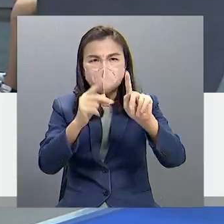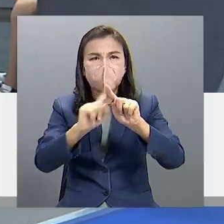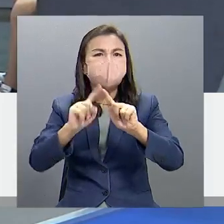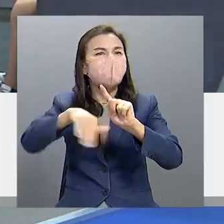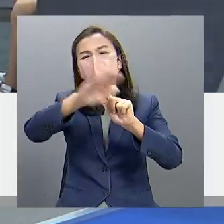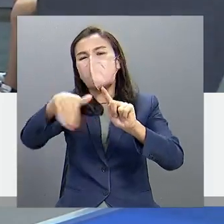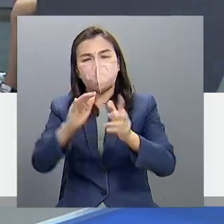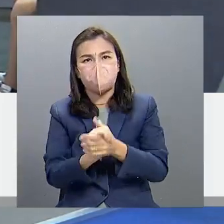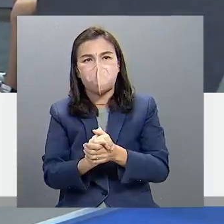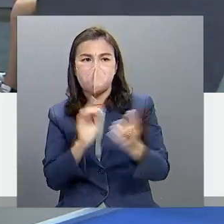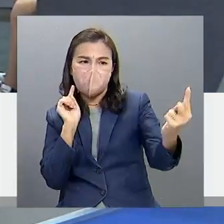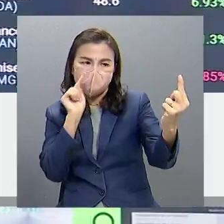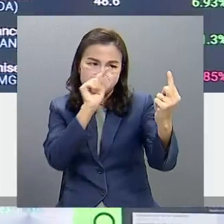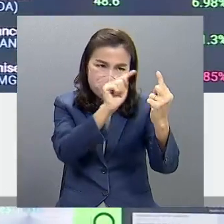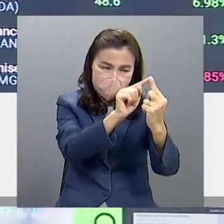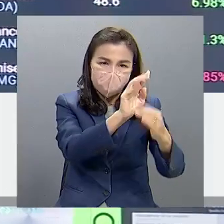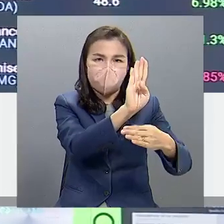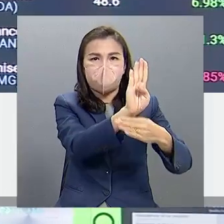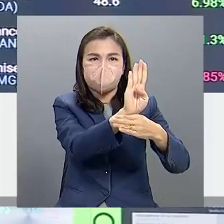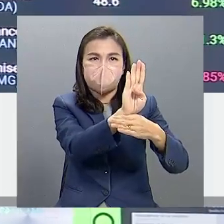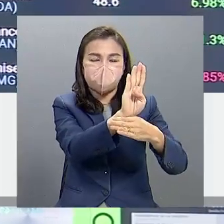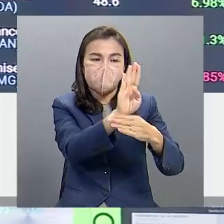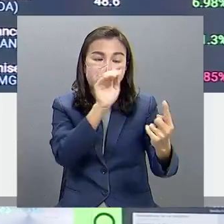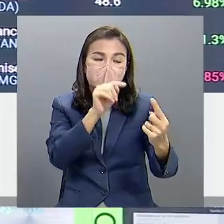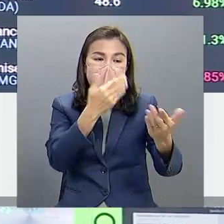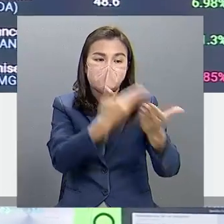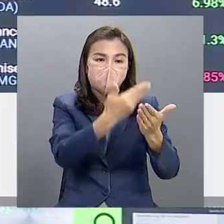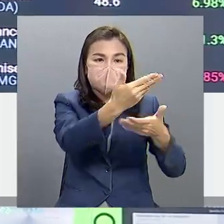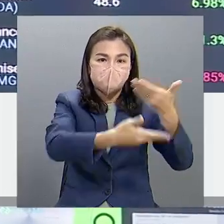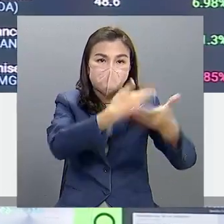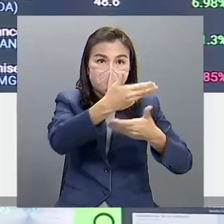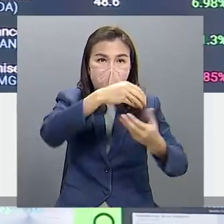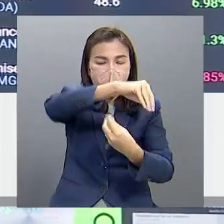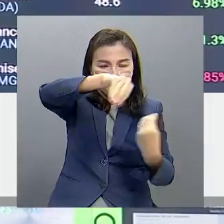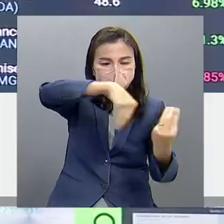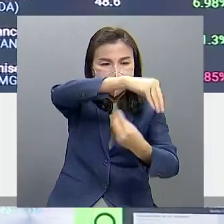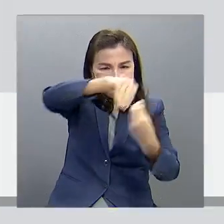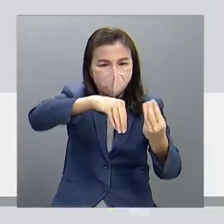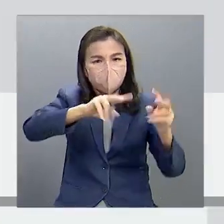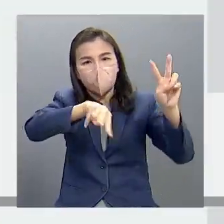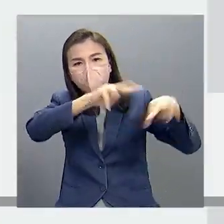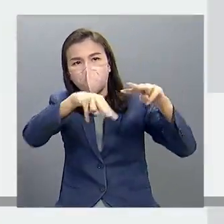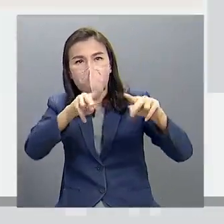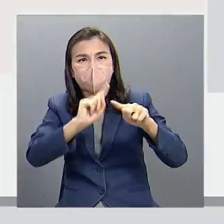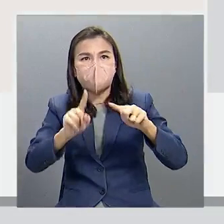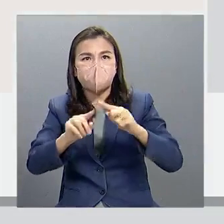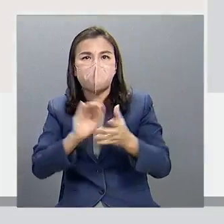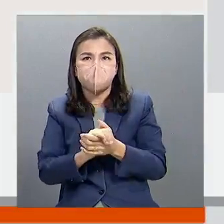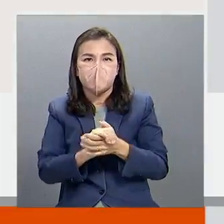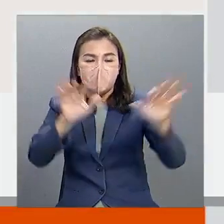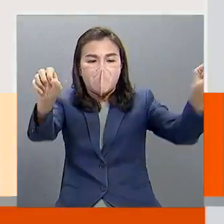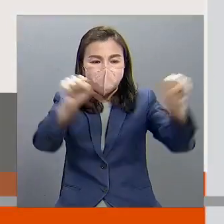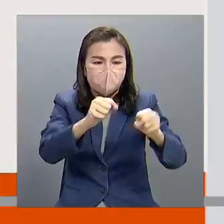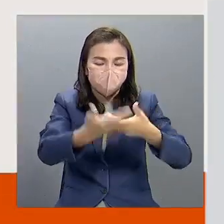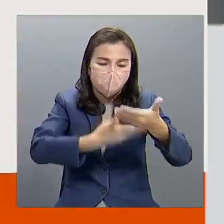ายร่วมมือกับผู้ดูแลสภาพคล่องในศูนย์ซื้อขายนะคะจับคู่คำสั่งซื้อขายสินทรัพย์ดิจิทัลเ